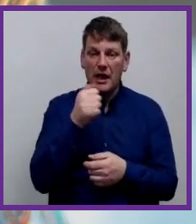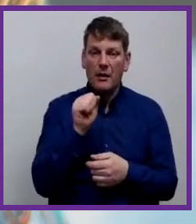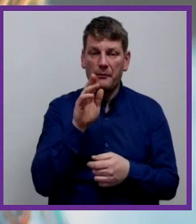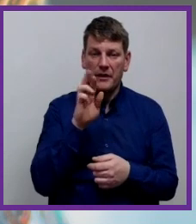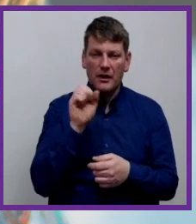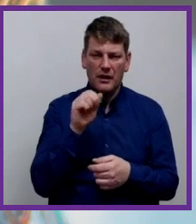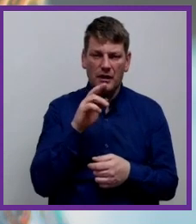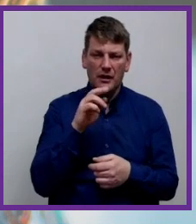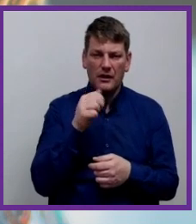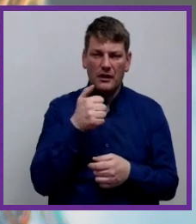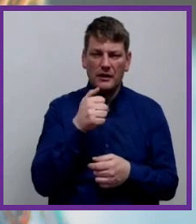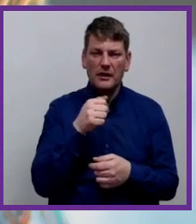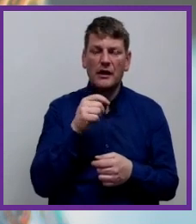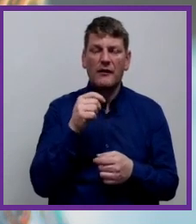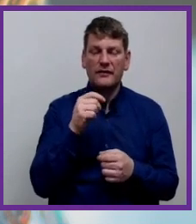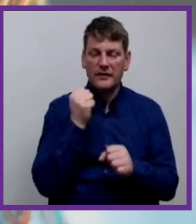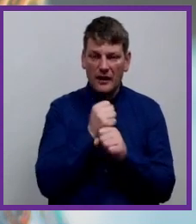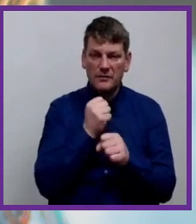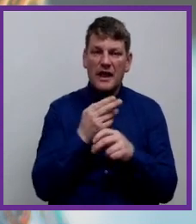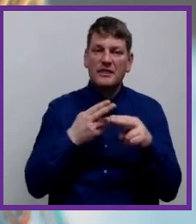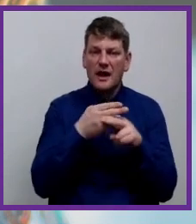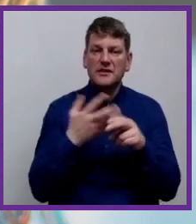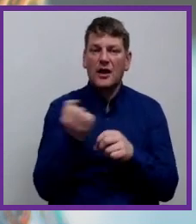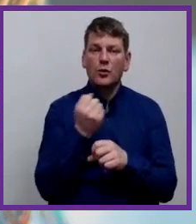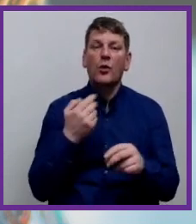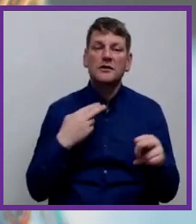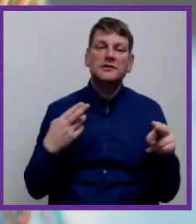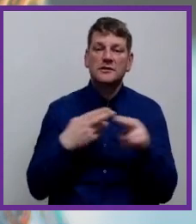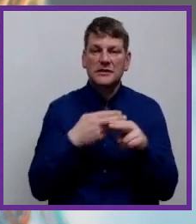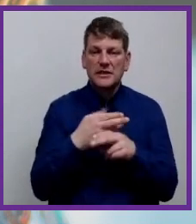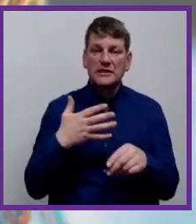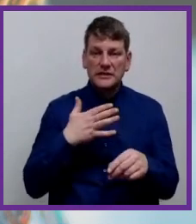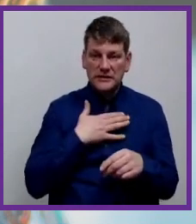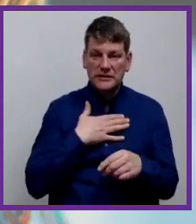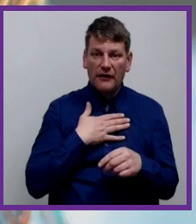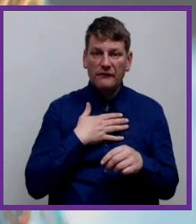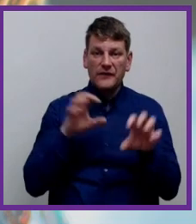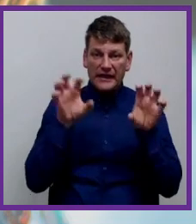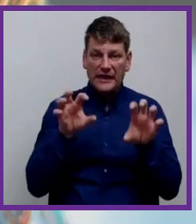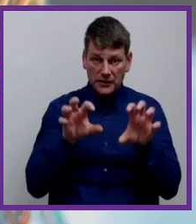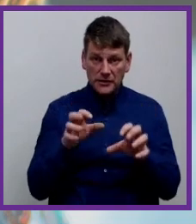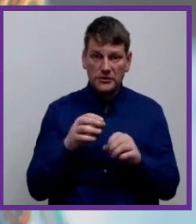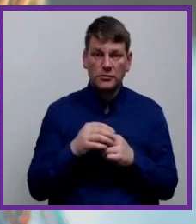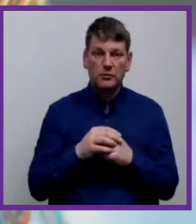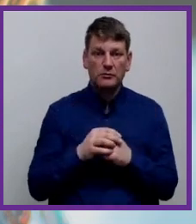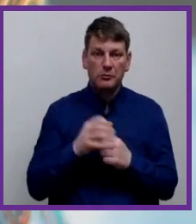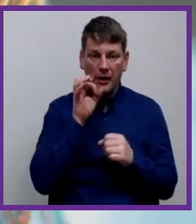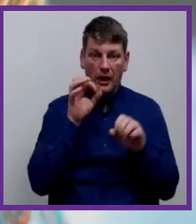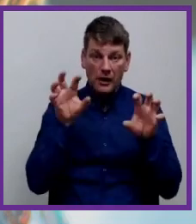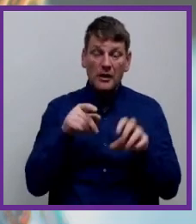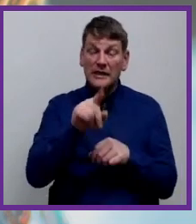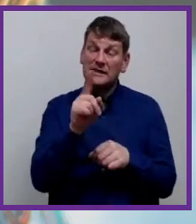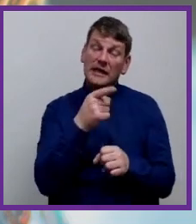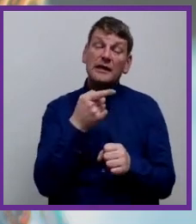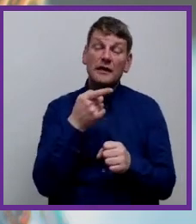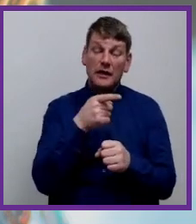es lasu nosaukumu Nazis, ar ko sagraizīt sev dirsu. Šis darbs ir pašlaik skatāms atstāvīgajā Latvijas Nacionālās